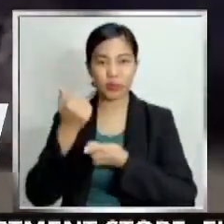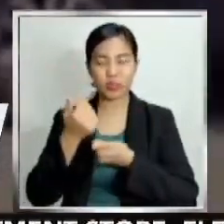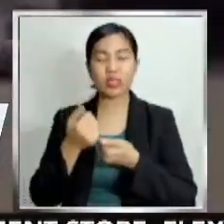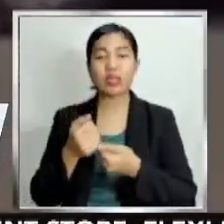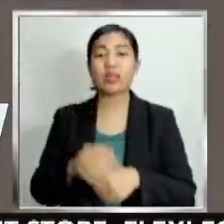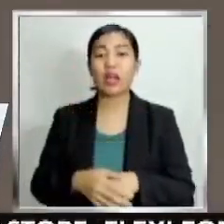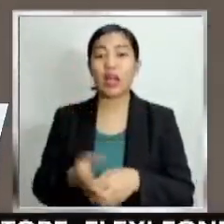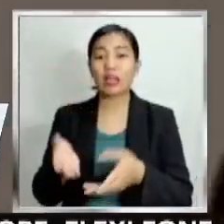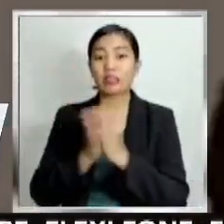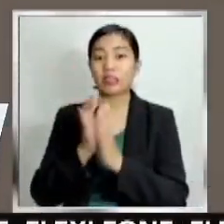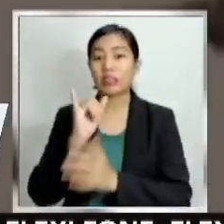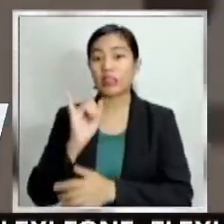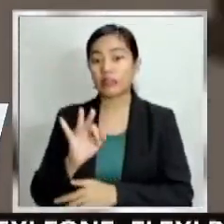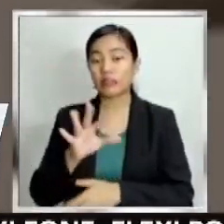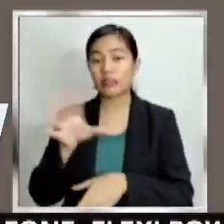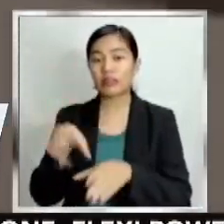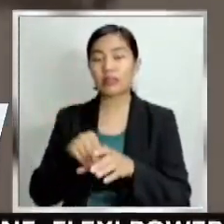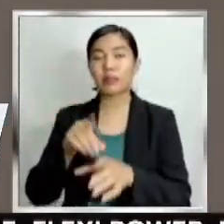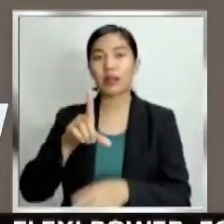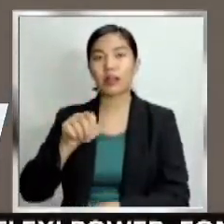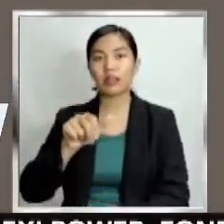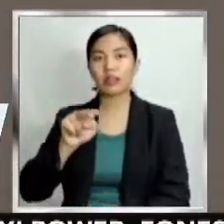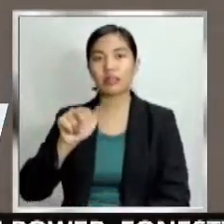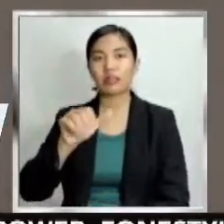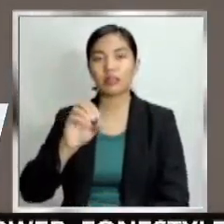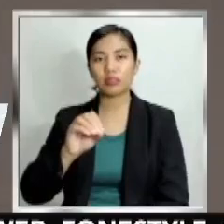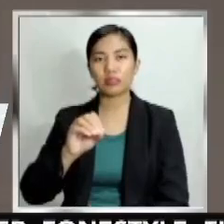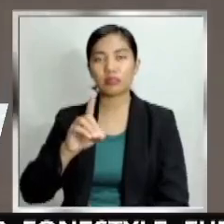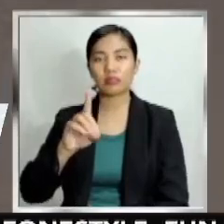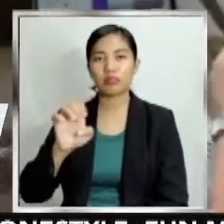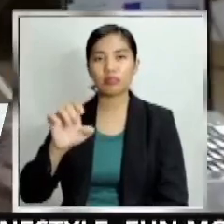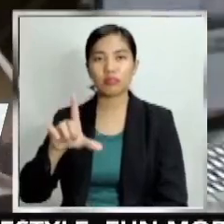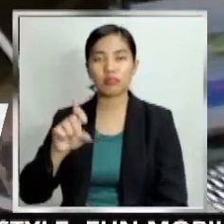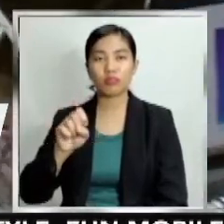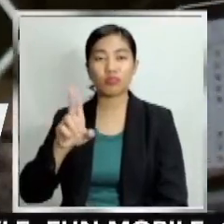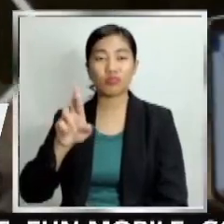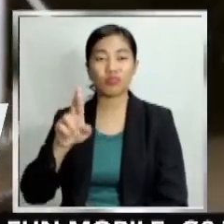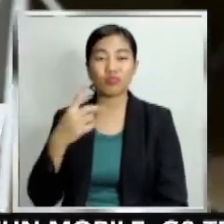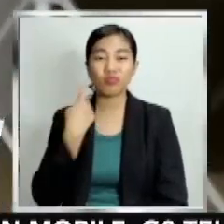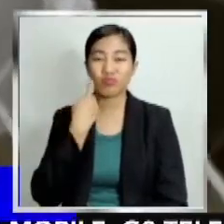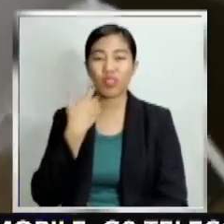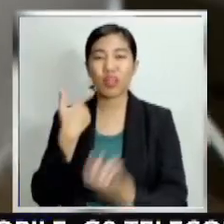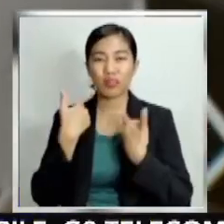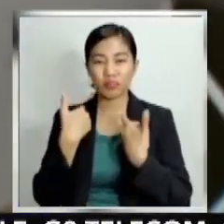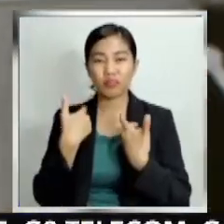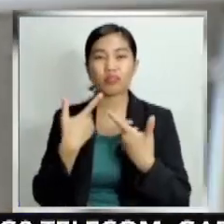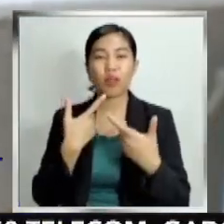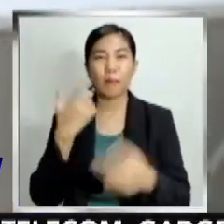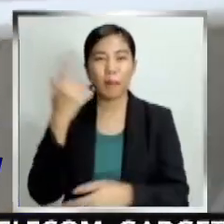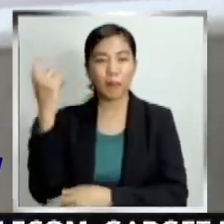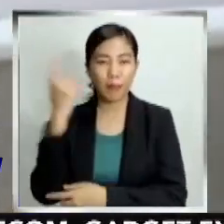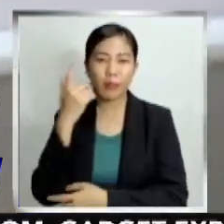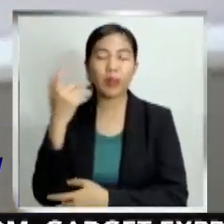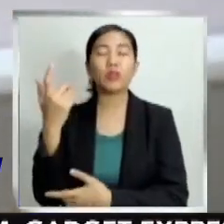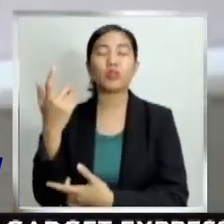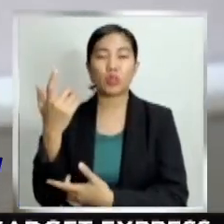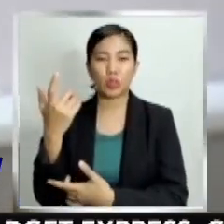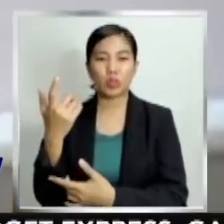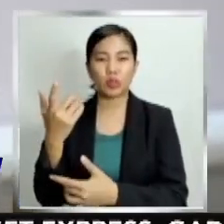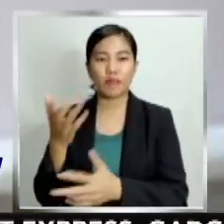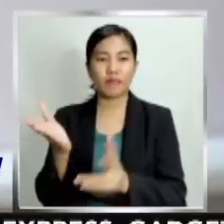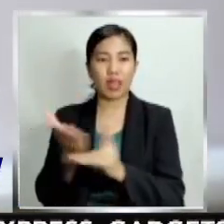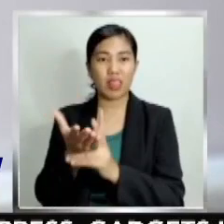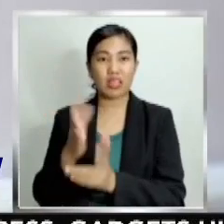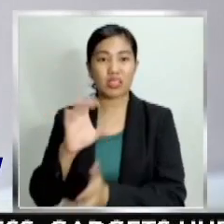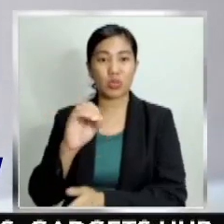kung saan may mga namaril noong filing ng Certificates of Candidacy. We are studying malabang area because when